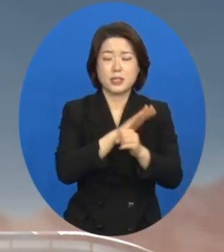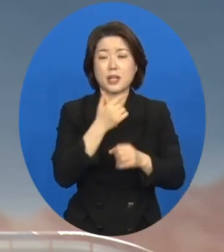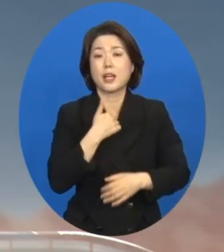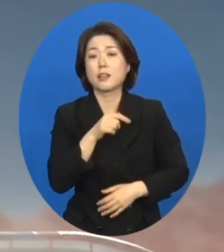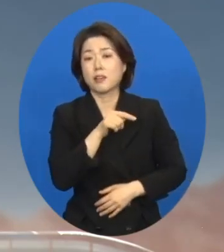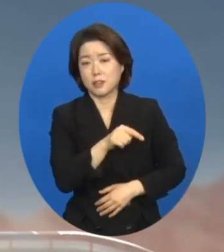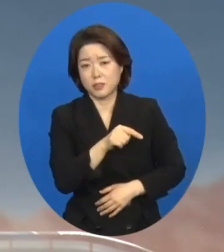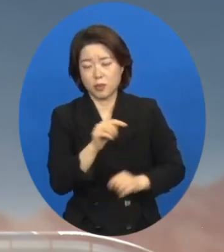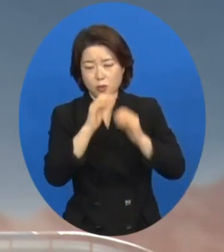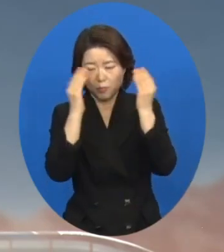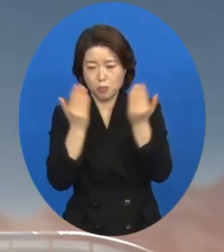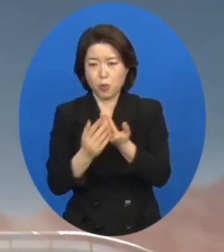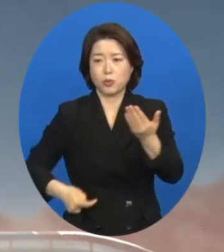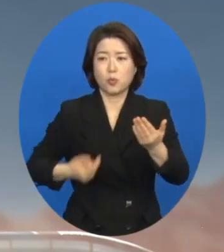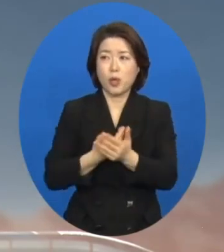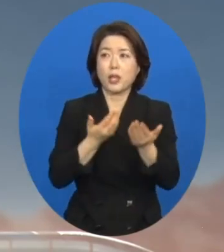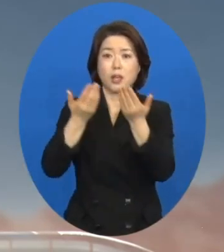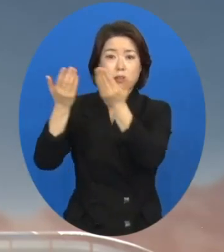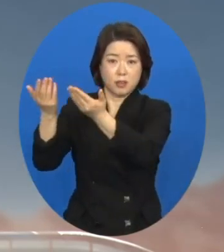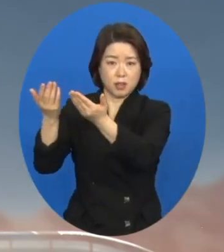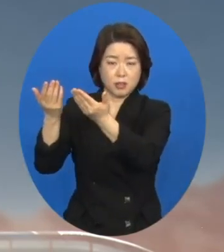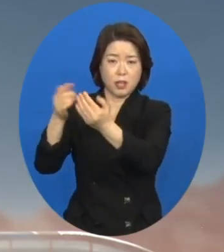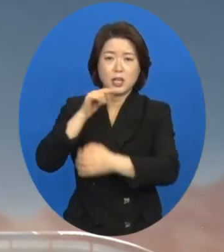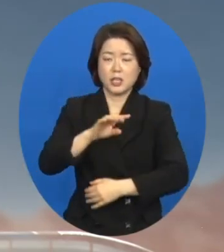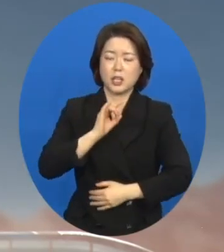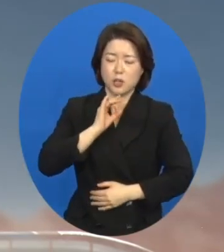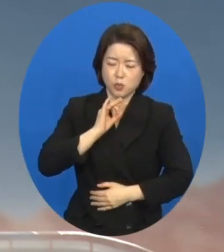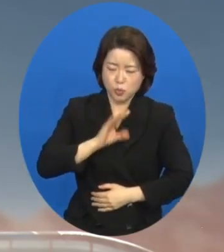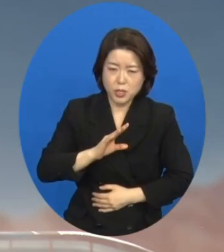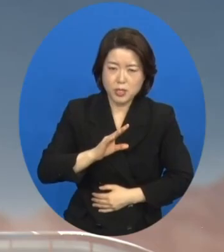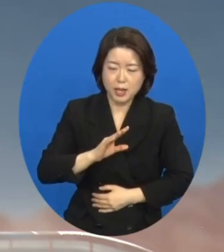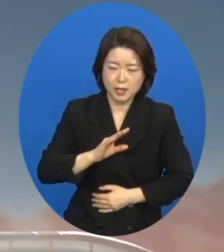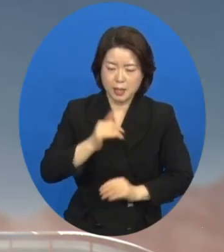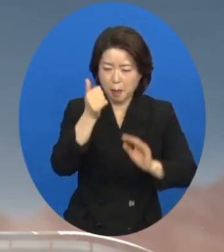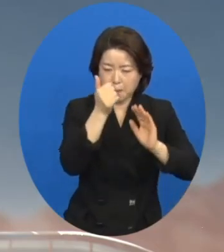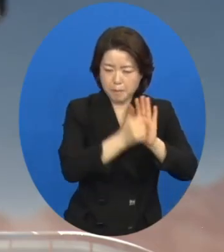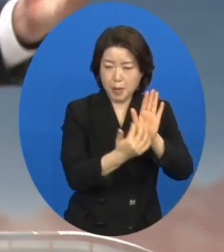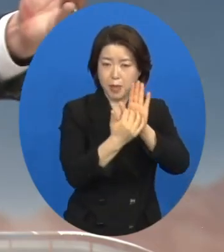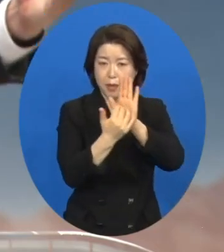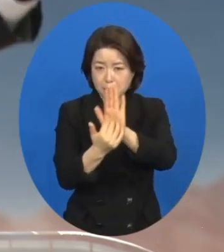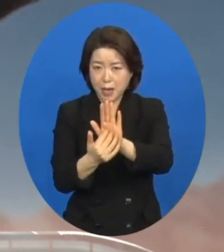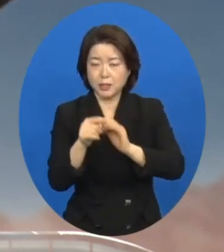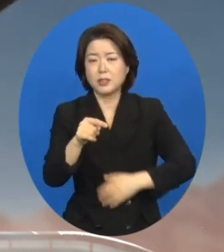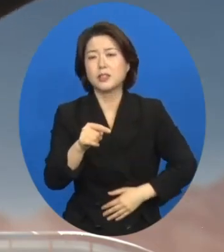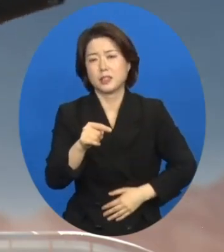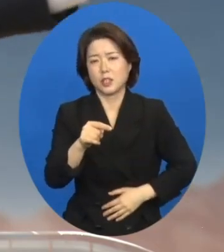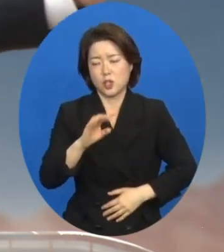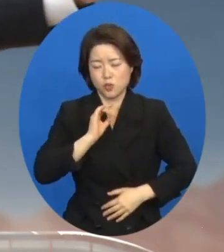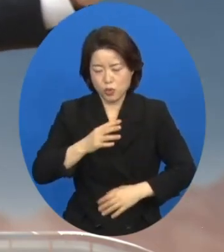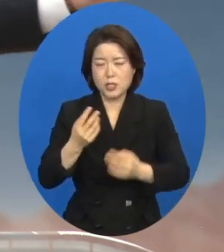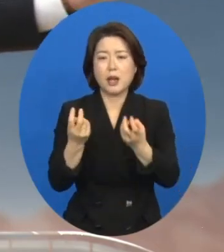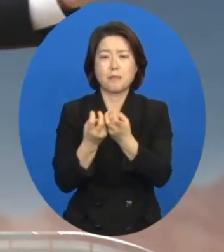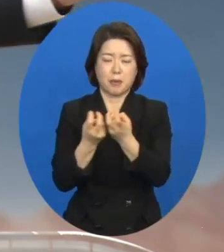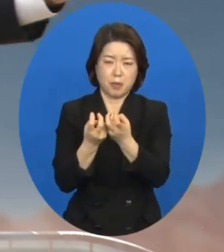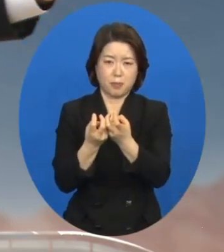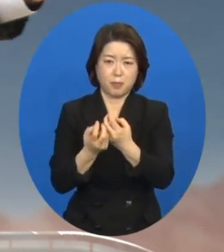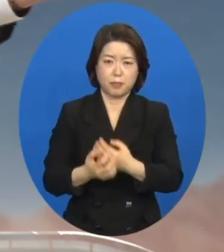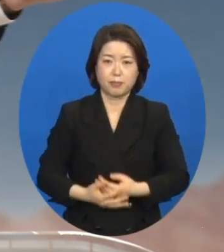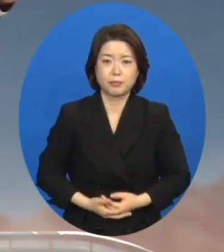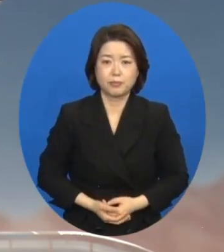모두 회개해야 되는 거예요. 그것이 유일하게 참혹한 패배와 죽음을 피할 수 있는